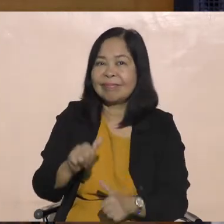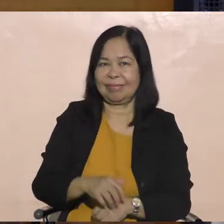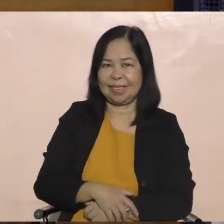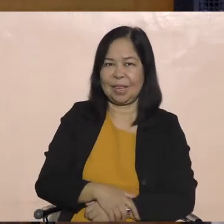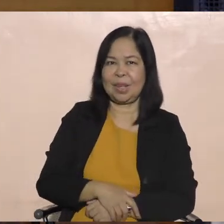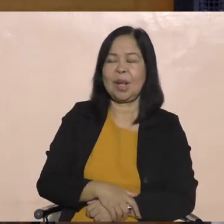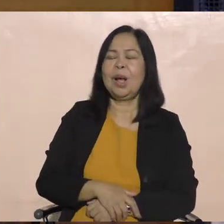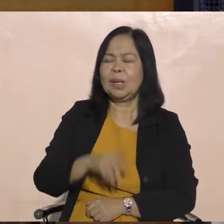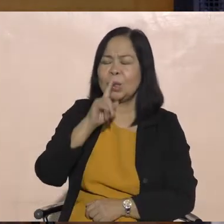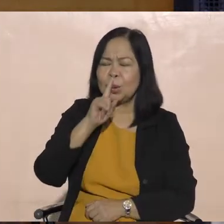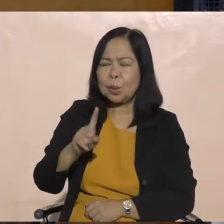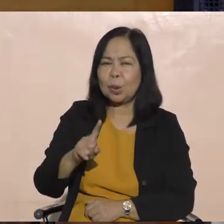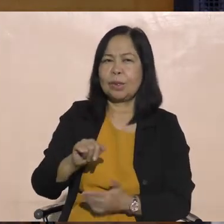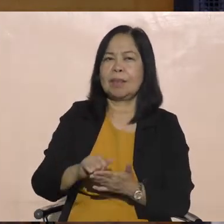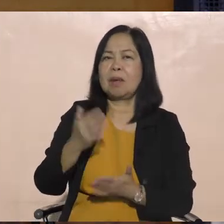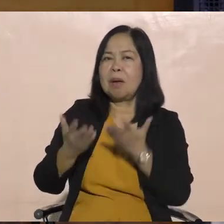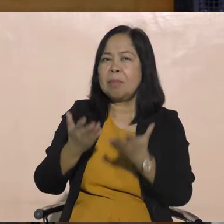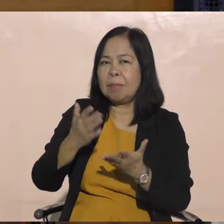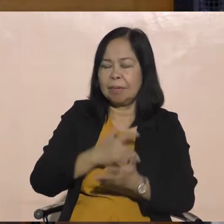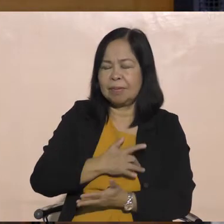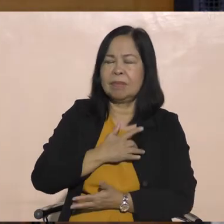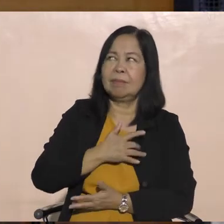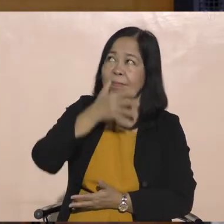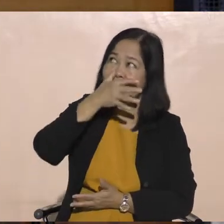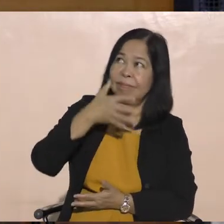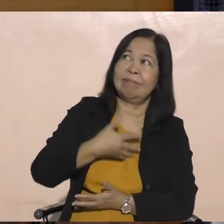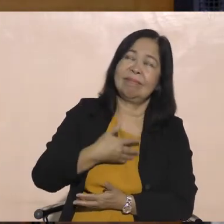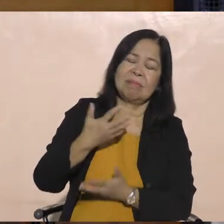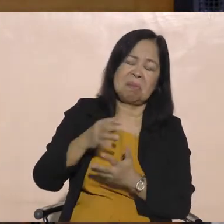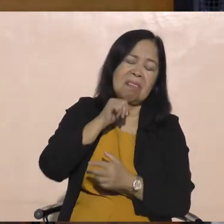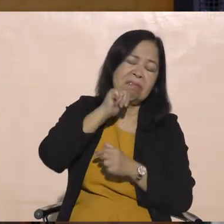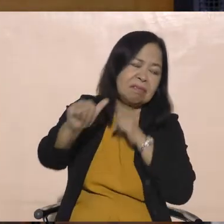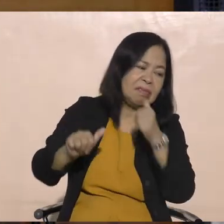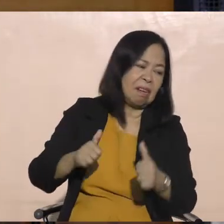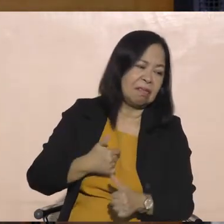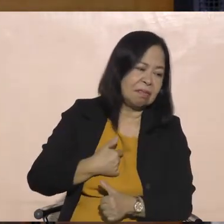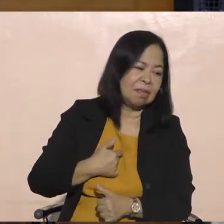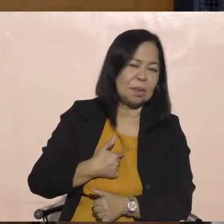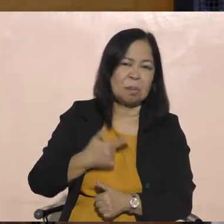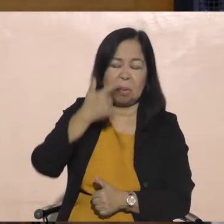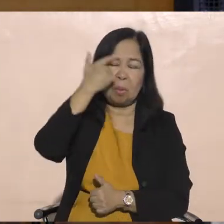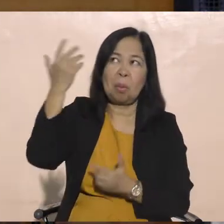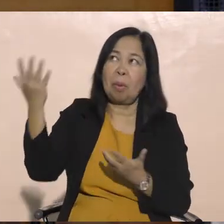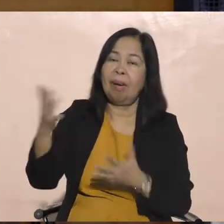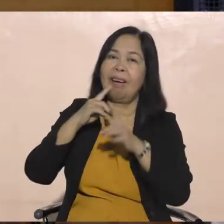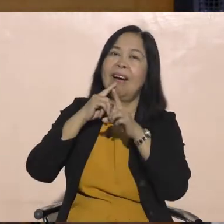og nadugay, pero wala na nagpasabot mga kaigsunan nga gidid-an nata sa Dios pagtubag sa atong mga